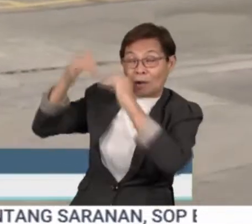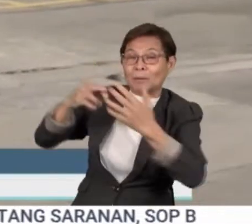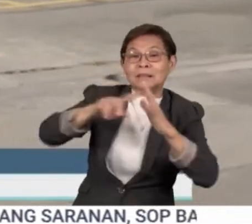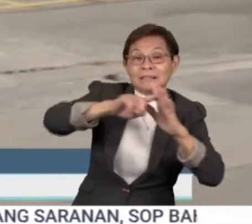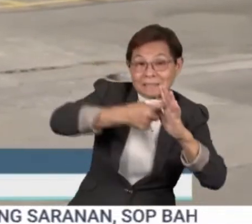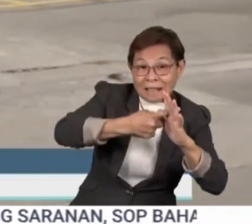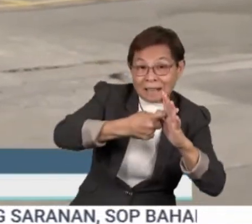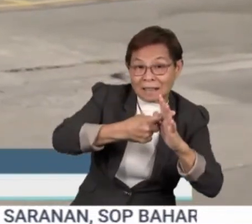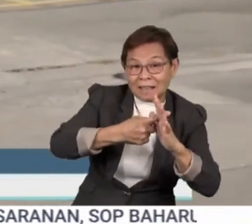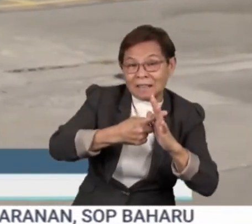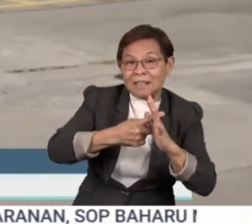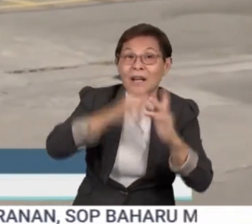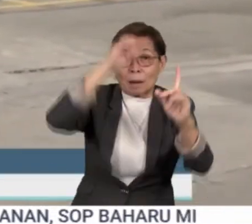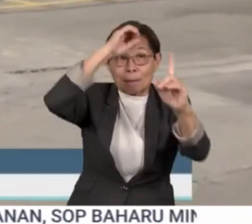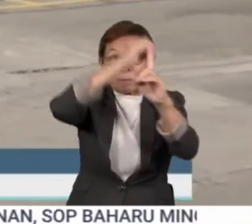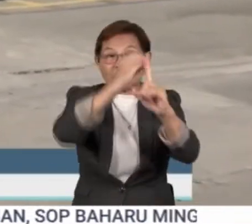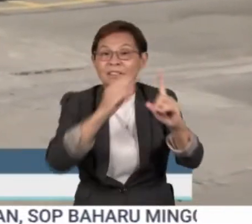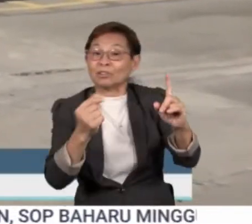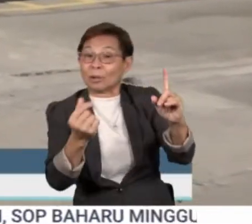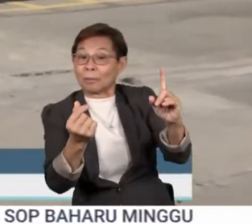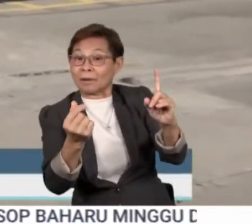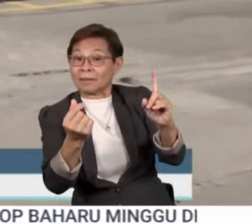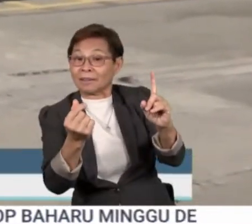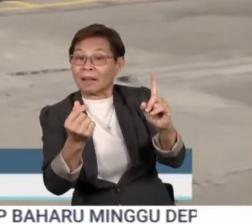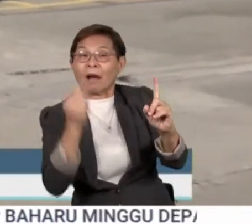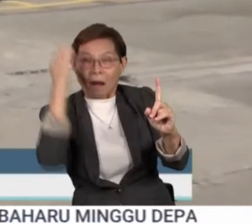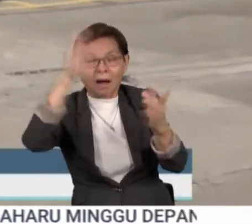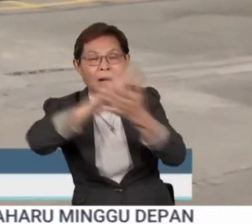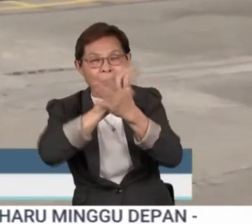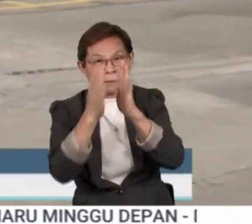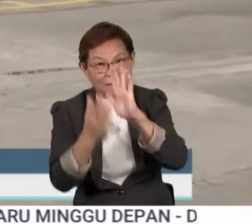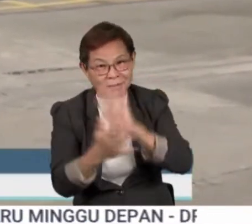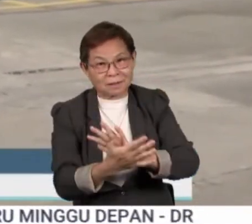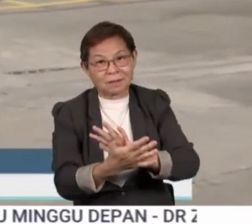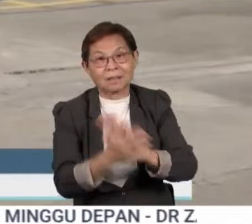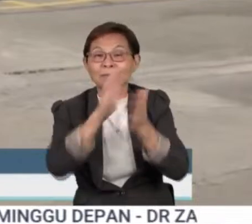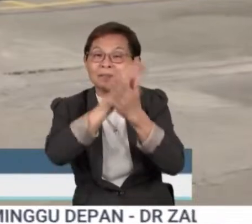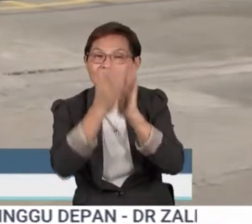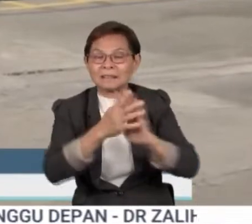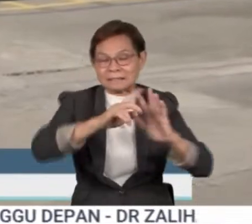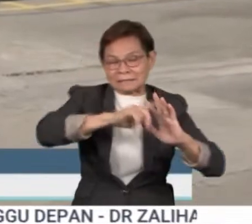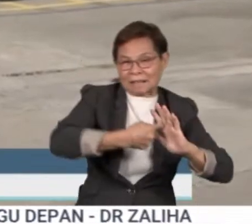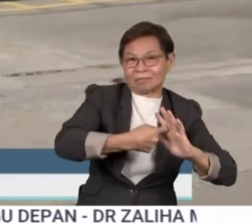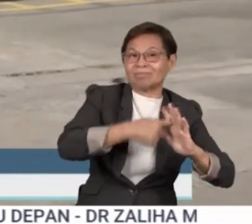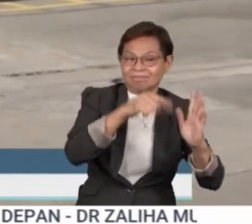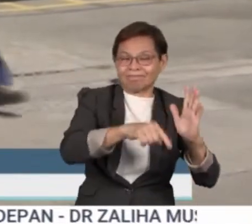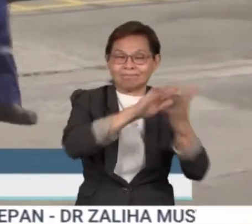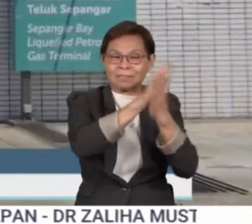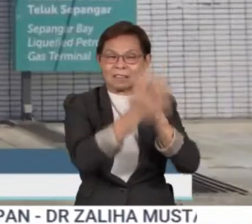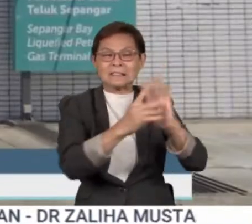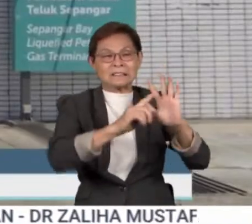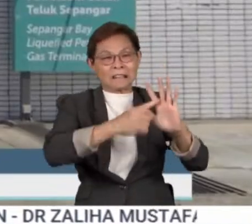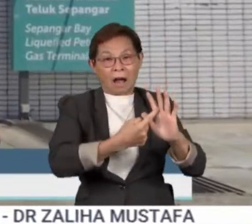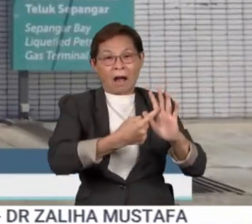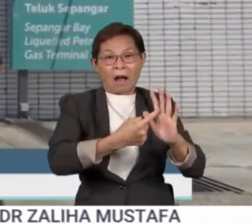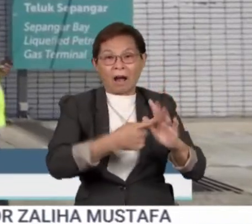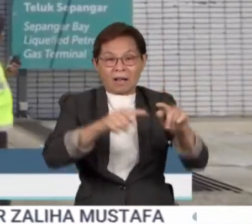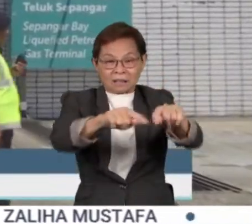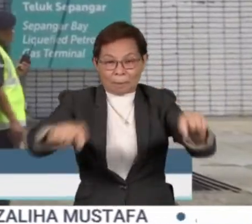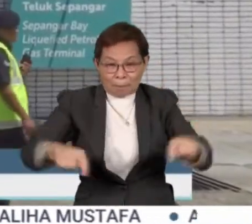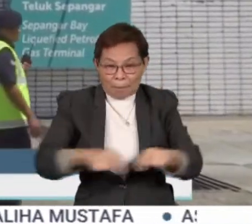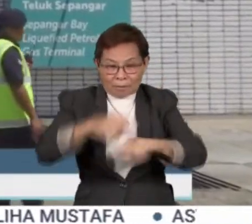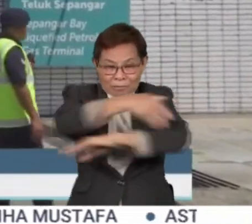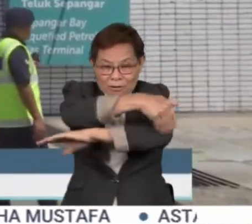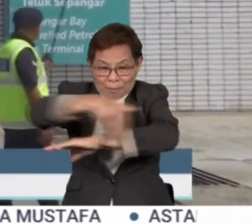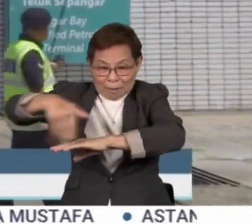pelancaran misi Rahmah ini akan menjadi suatu titik tolak bagaimana kawasan